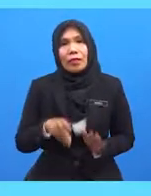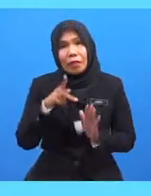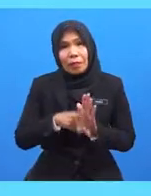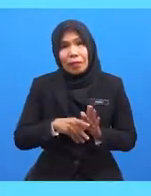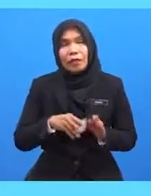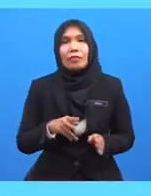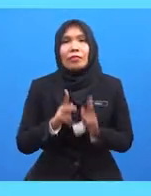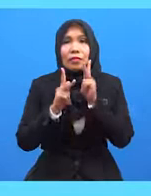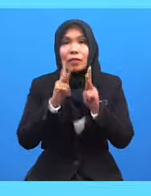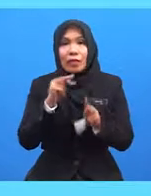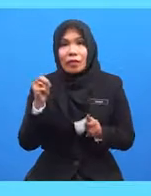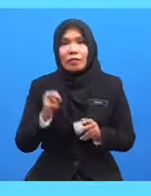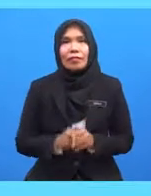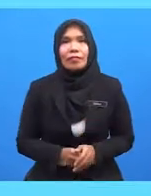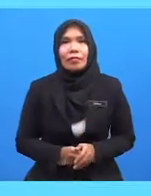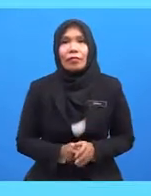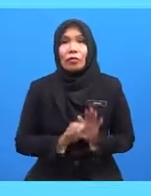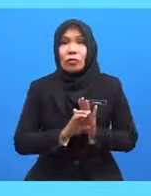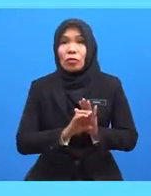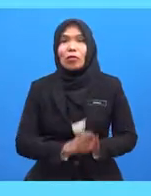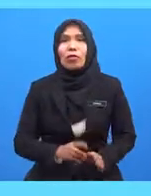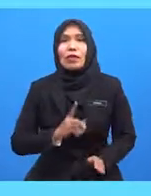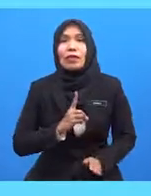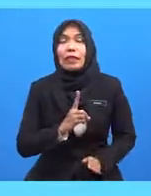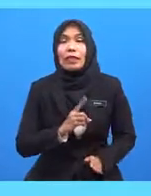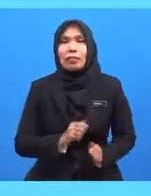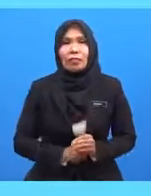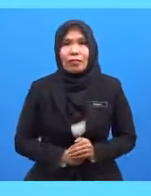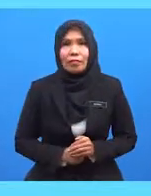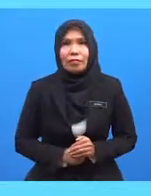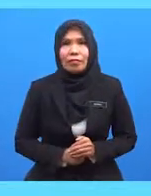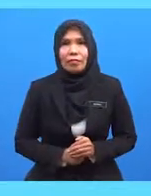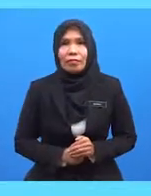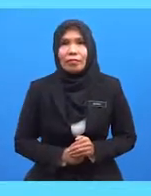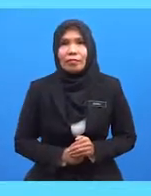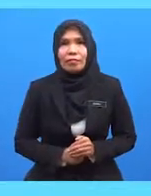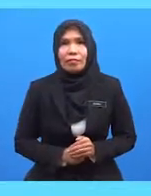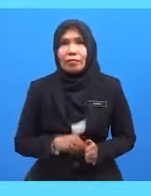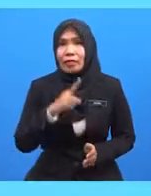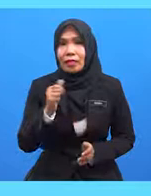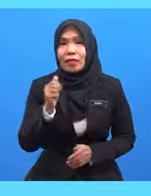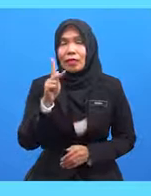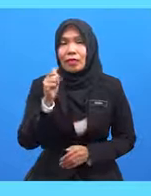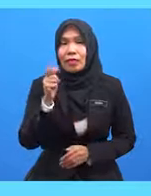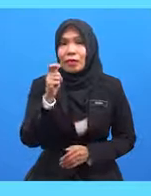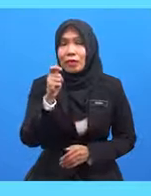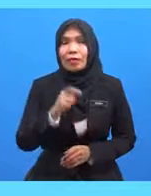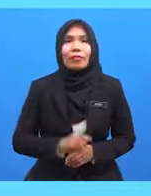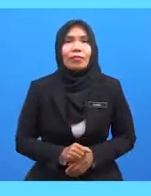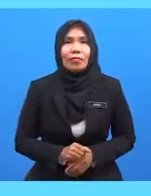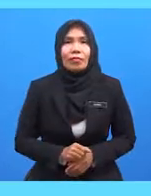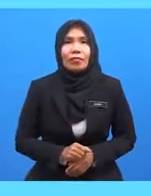alim, rahmat, hakikat, kanun, syariat, zakat, ibadat,